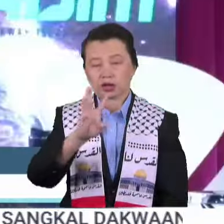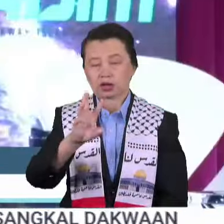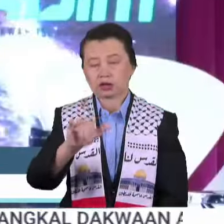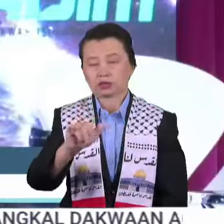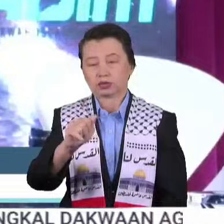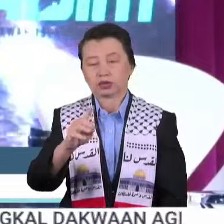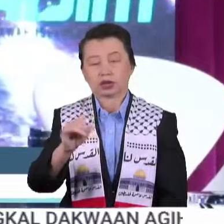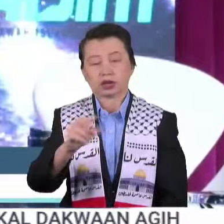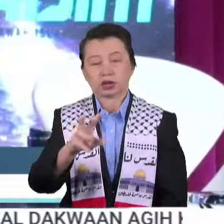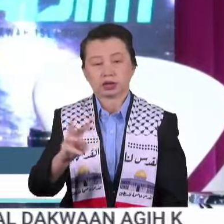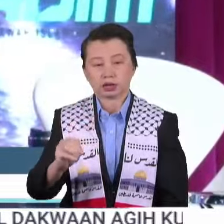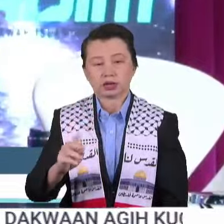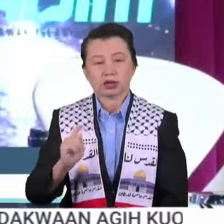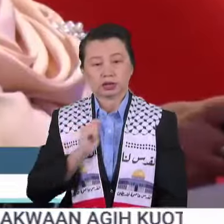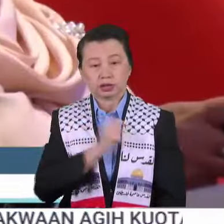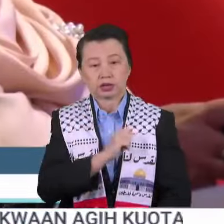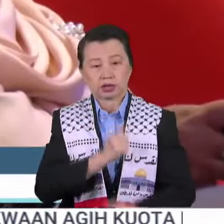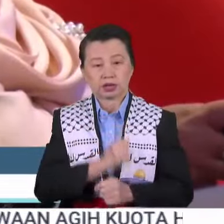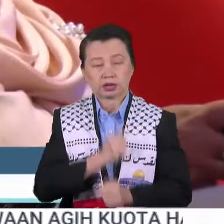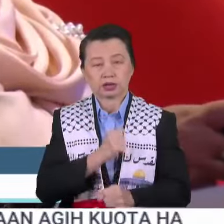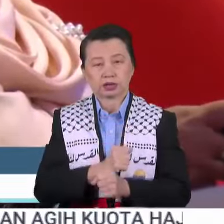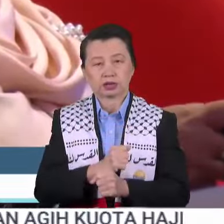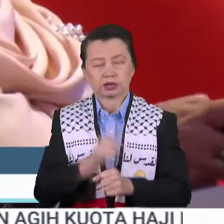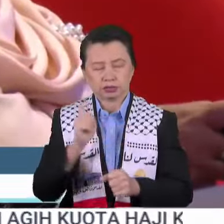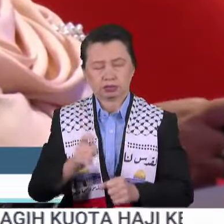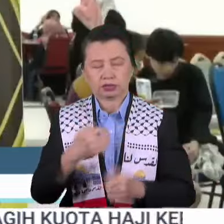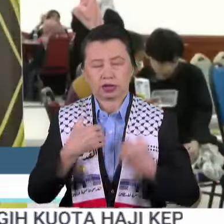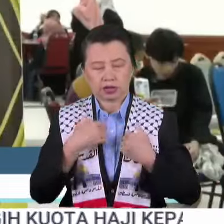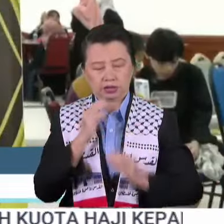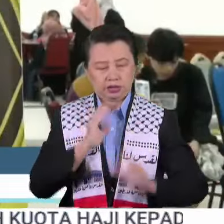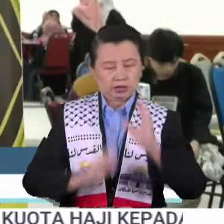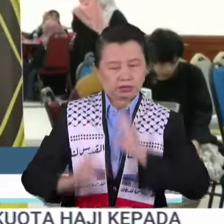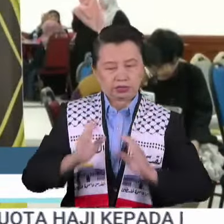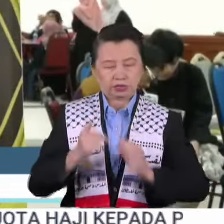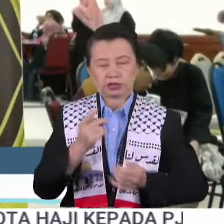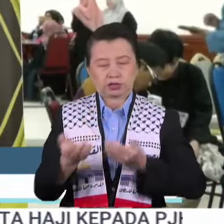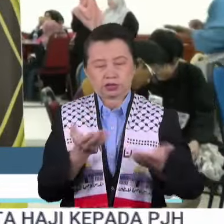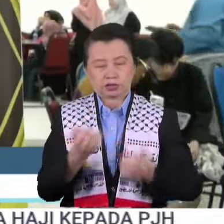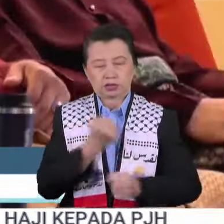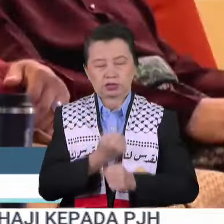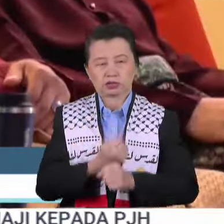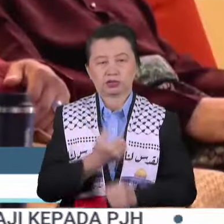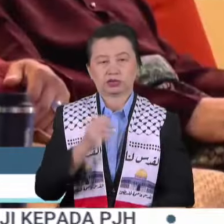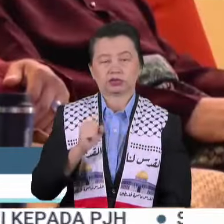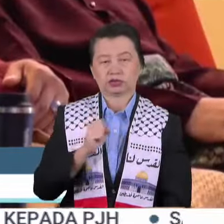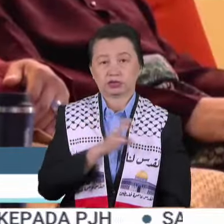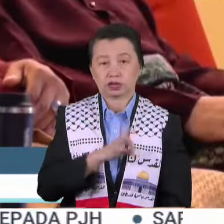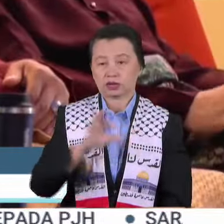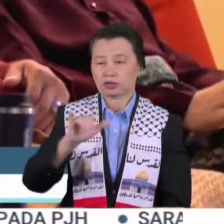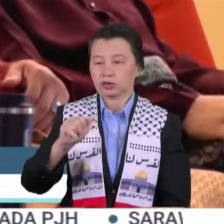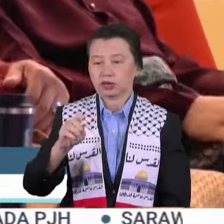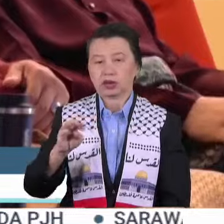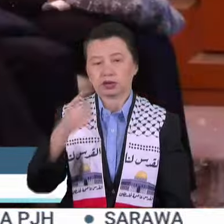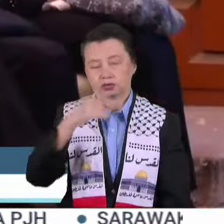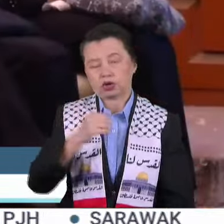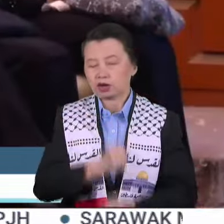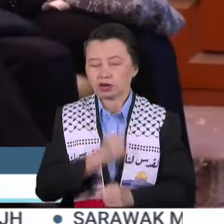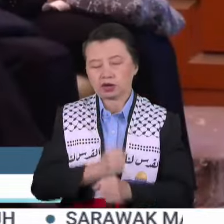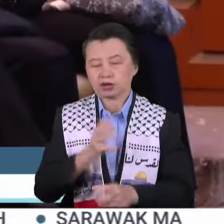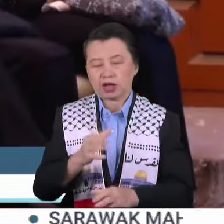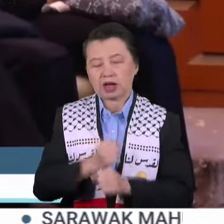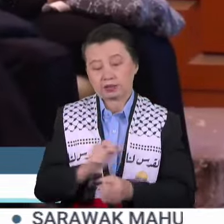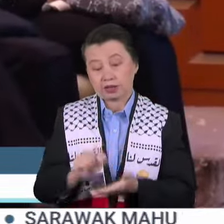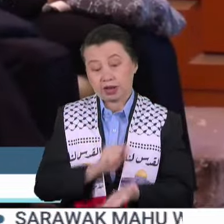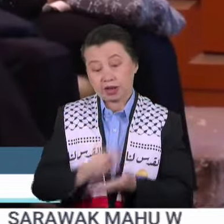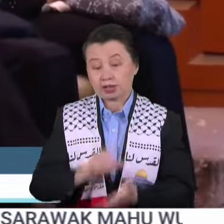kerja dakwah Yadim yang ada hari ini, tanamlah cita-cita bahawa kita berkhidmat di Yadim ini bukan semata-mata untuk kita makan gaji, bukan